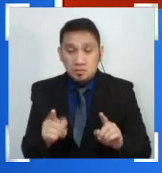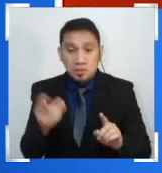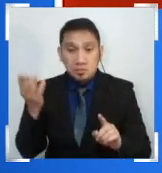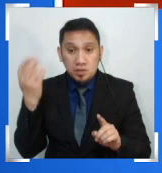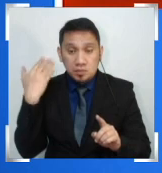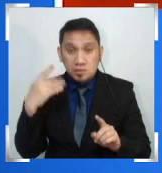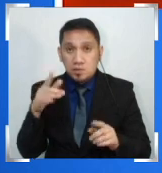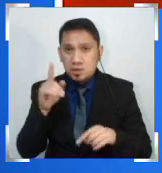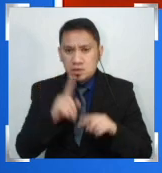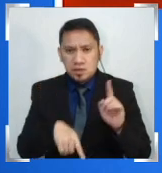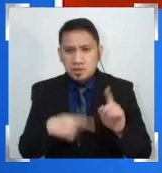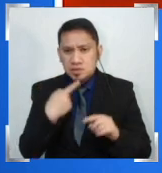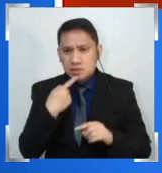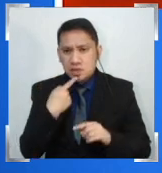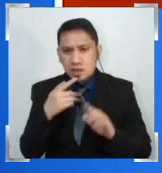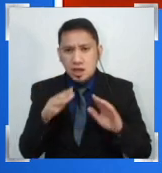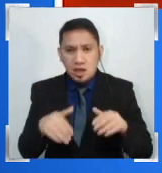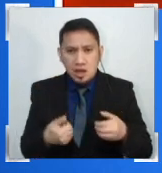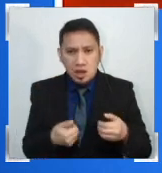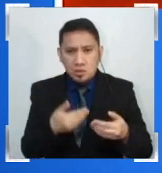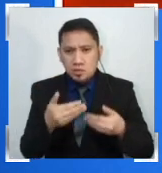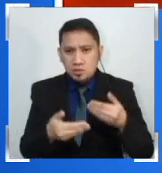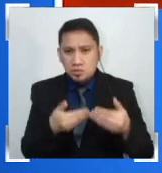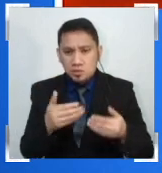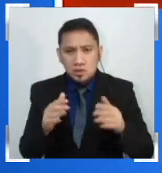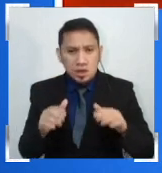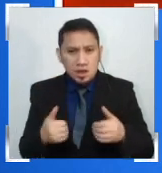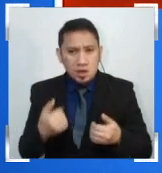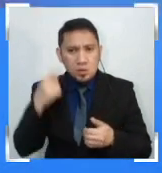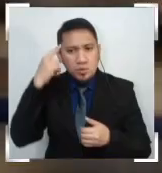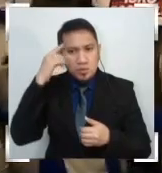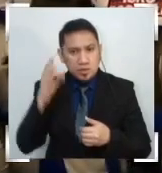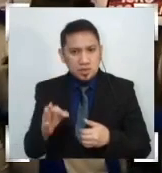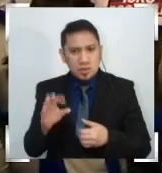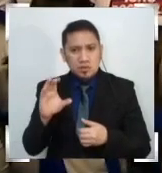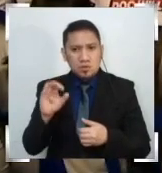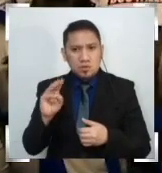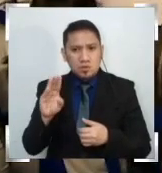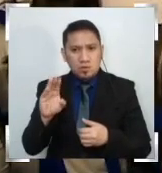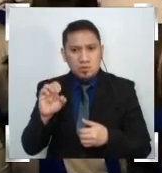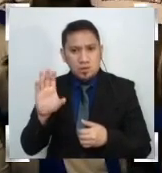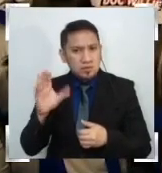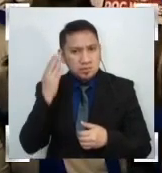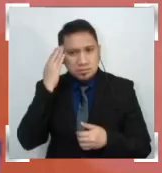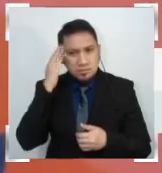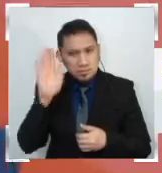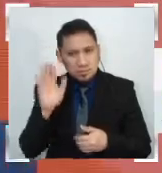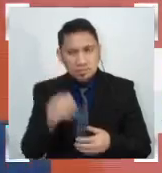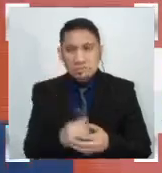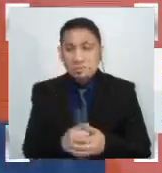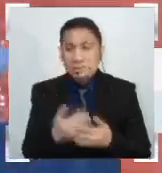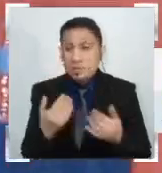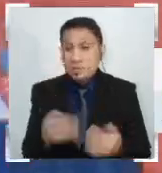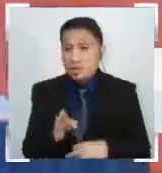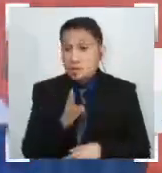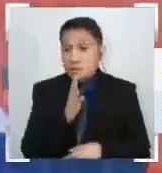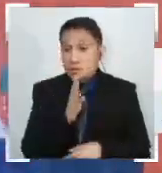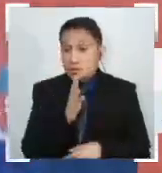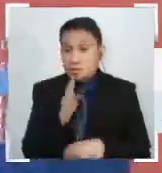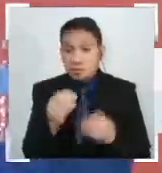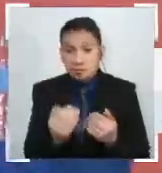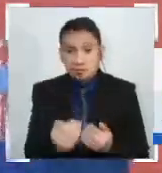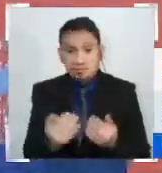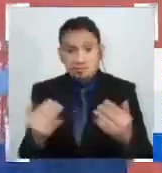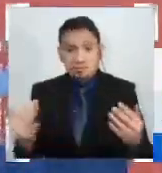masasabi kung paano ito dedesisyonan ng COMELEC. Sa kanyang speech sa harap ng mga kabataan sa San